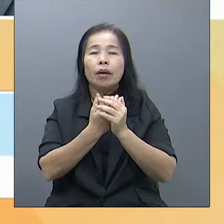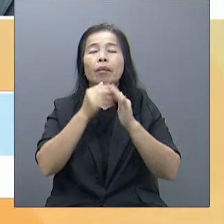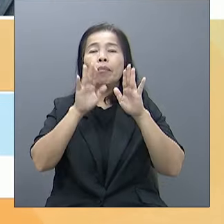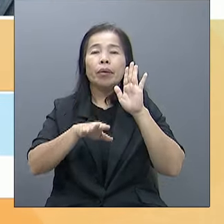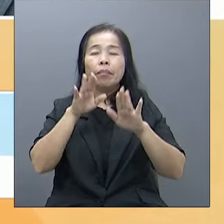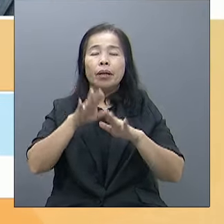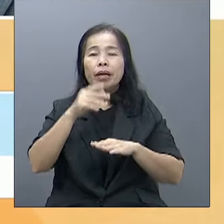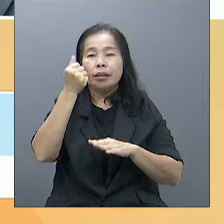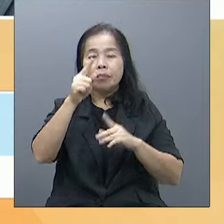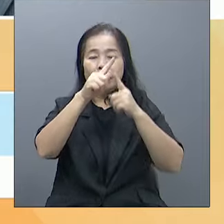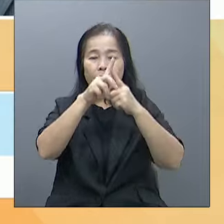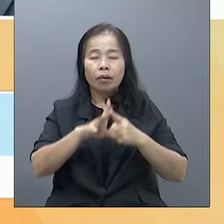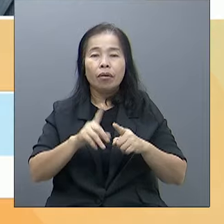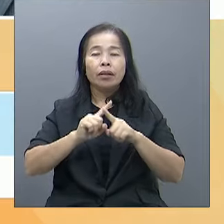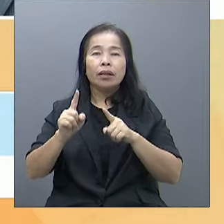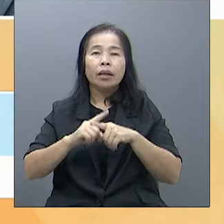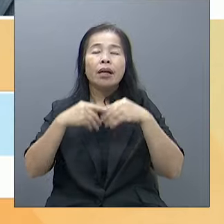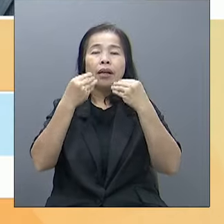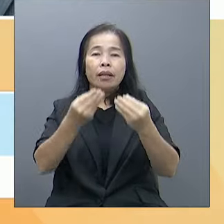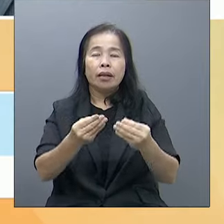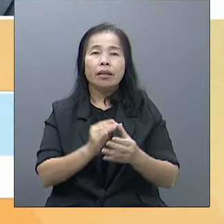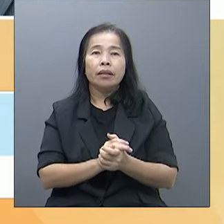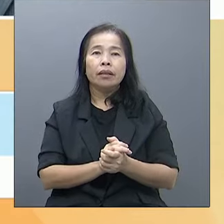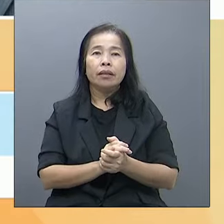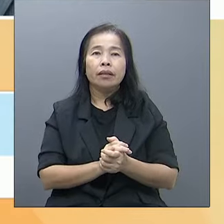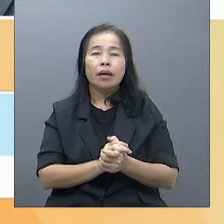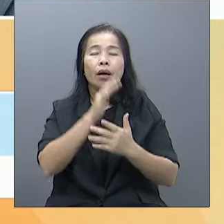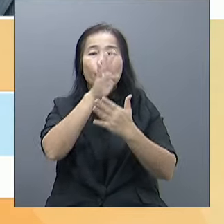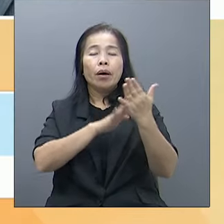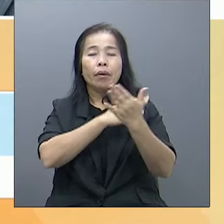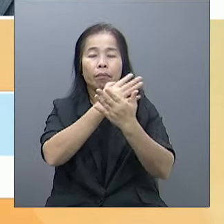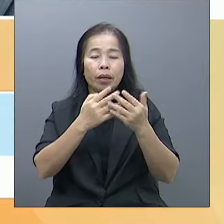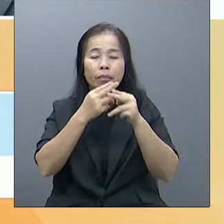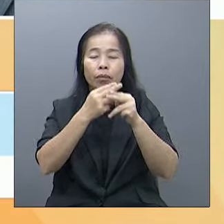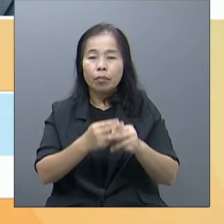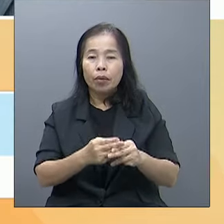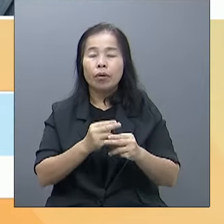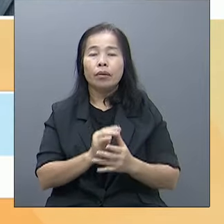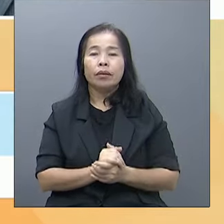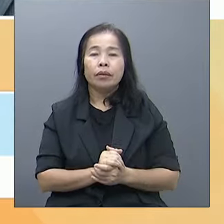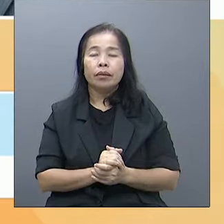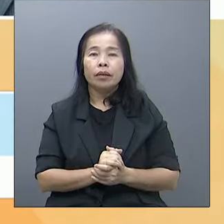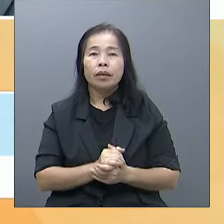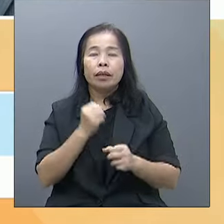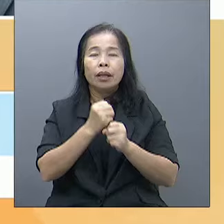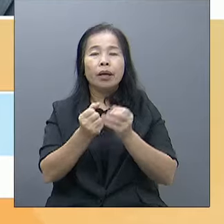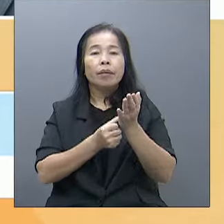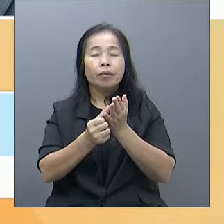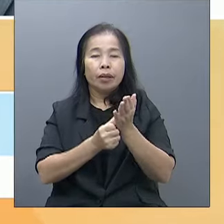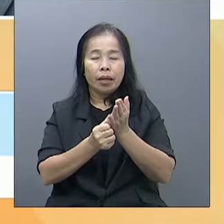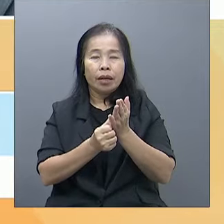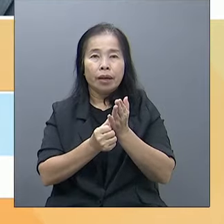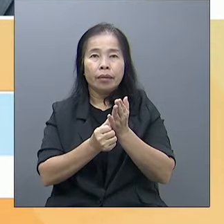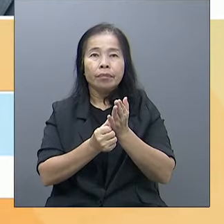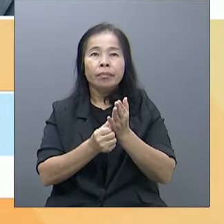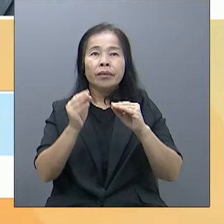จะเป็นแผนเฉพาะหน้านะครับแผนเฉพาะหน้าไปก่อนนะครับเพราะว่ามันต้องไปแก้ในระเบียบนะครับส่